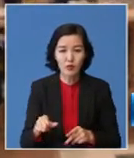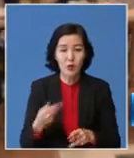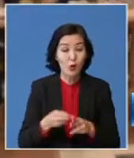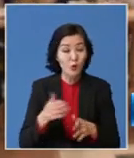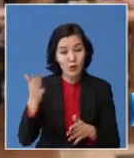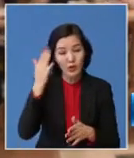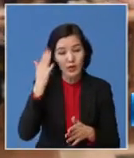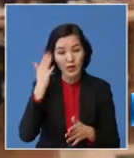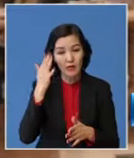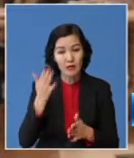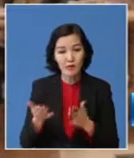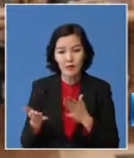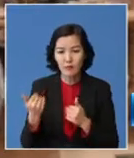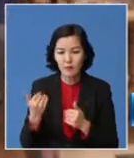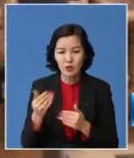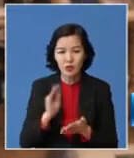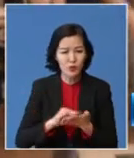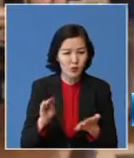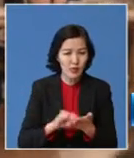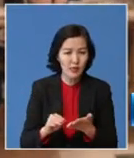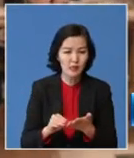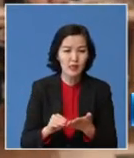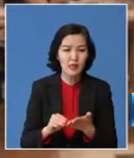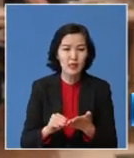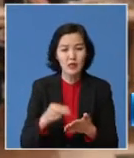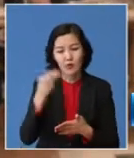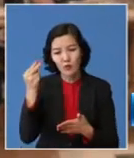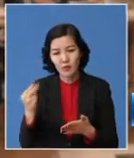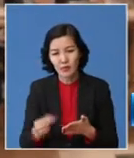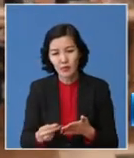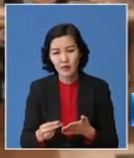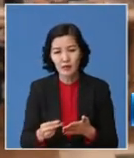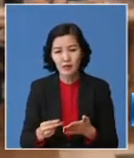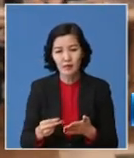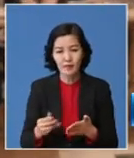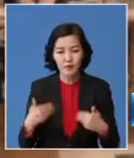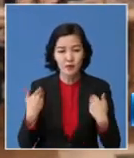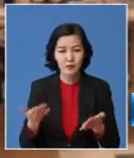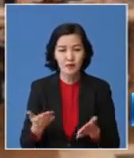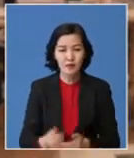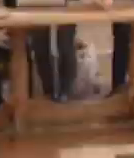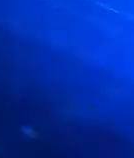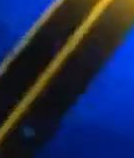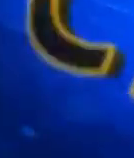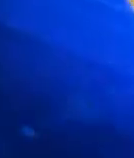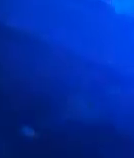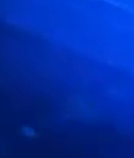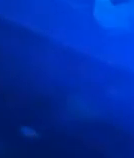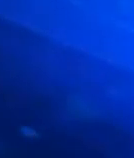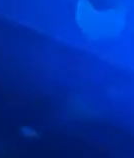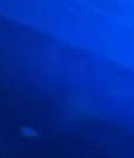зачастую. Это бывшие писатели, бывшие журналисты, которые идут, пишут, издают и о которых можно узнать.